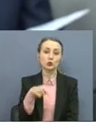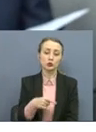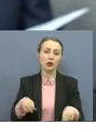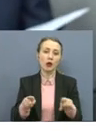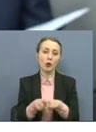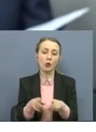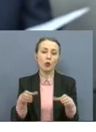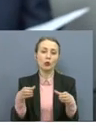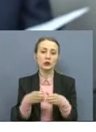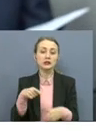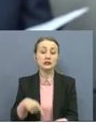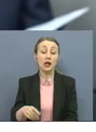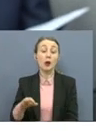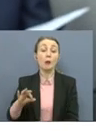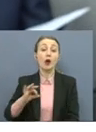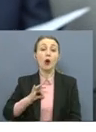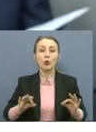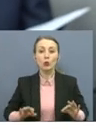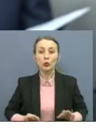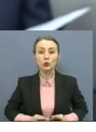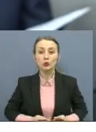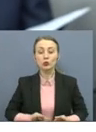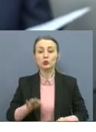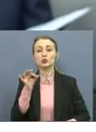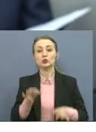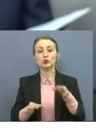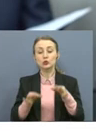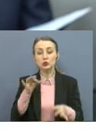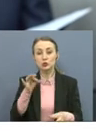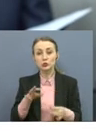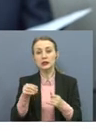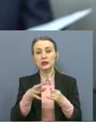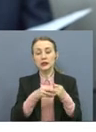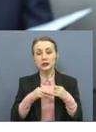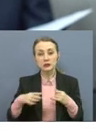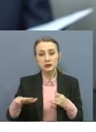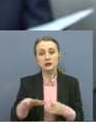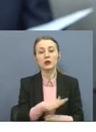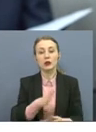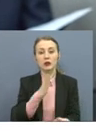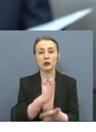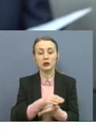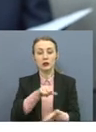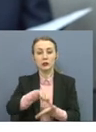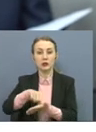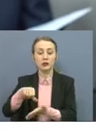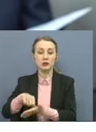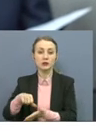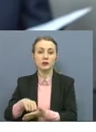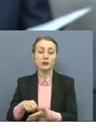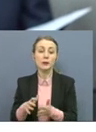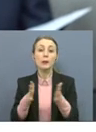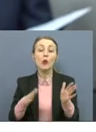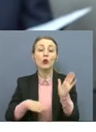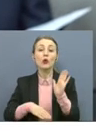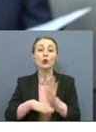құраммен келіп отырмыз. Мұнда прокурор да, сот органдарының өкілдері және жер қатынастары басқармасының мамандары да